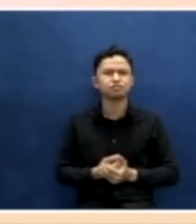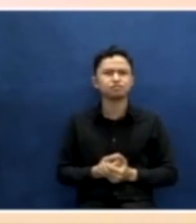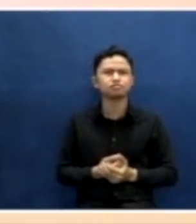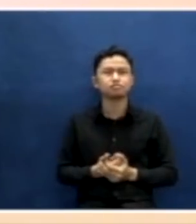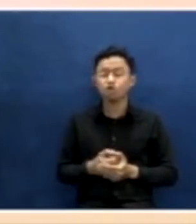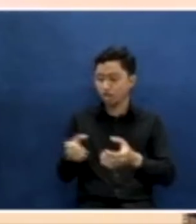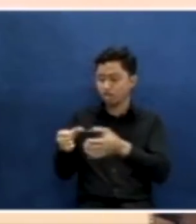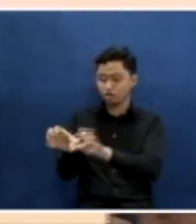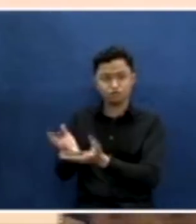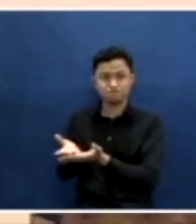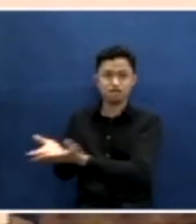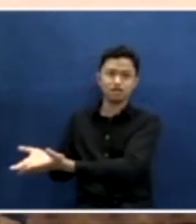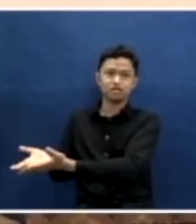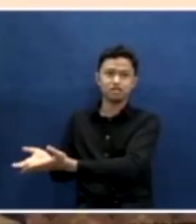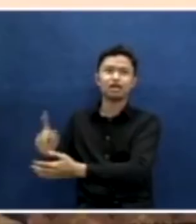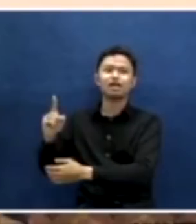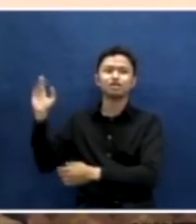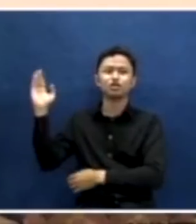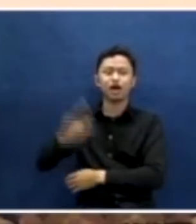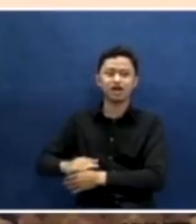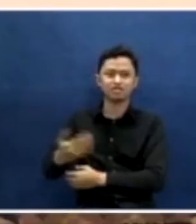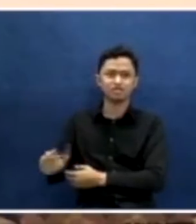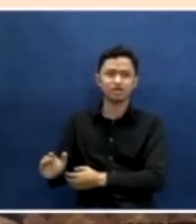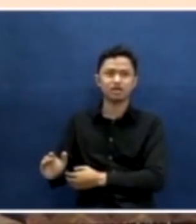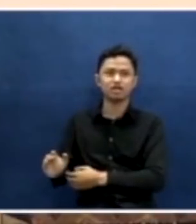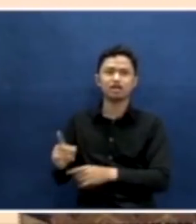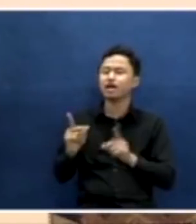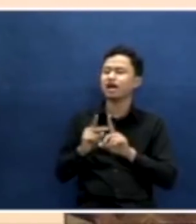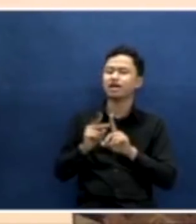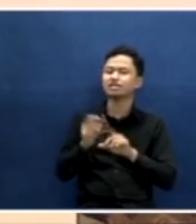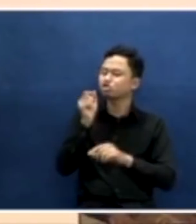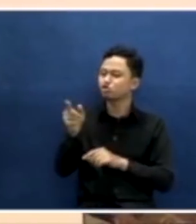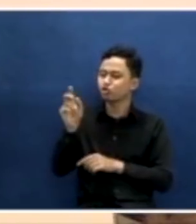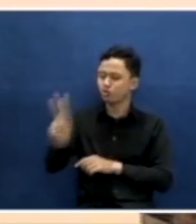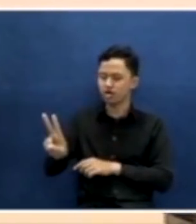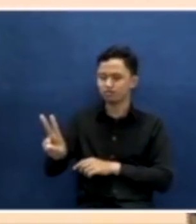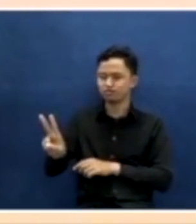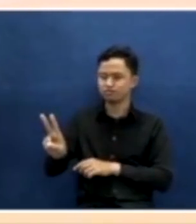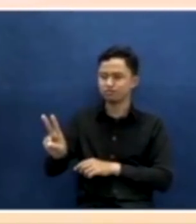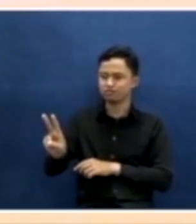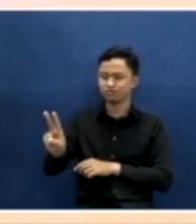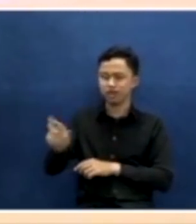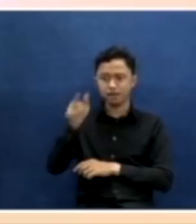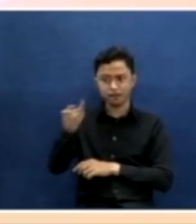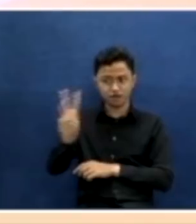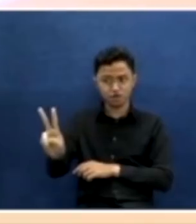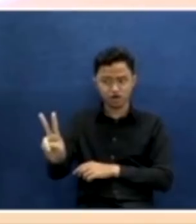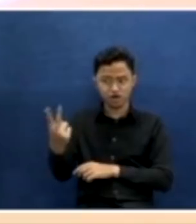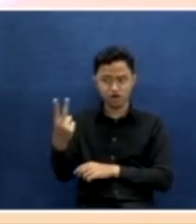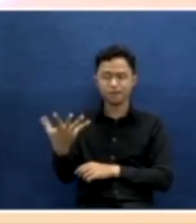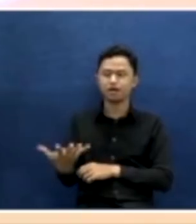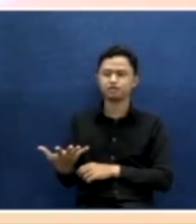dibiarkan telur itu satu hari setelahnya Haji episode memberikan perintah yang kedua aku beritahukan